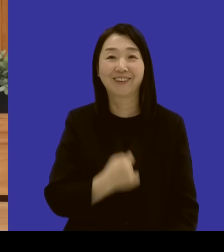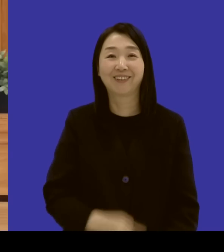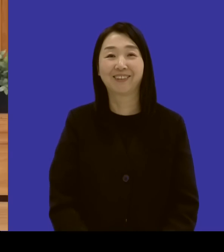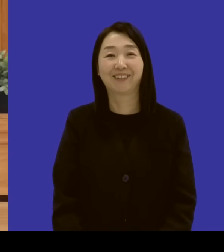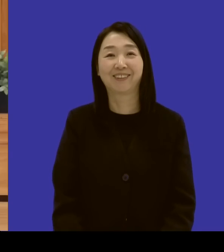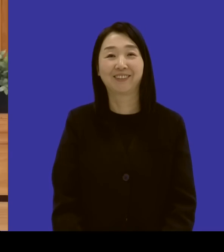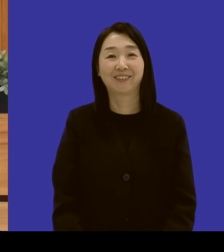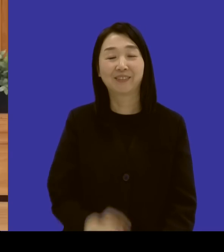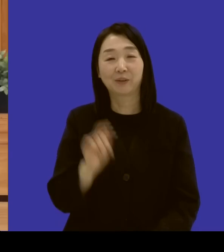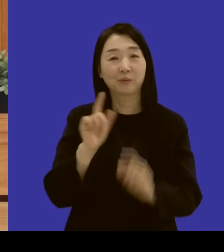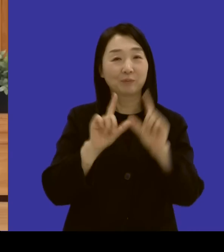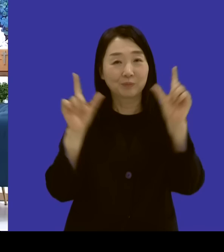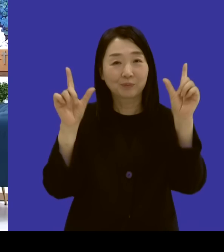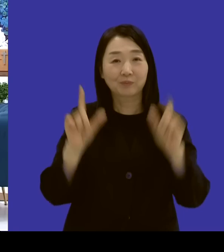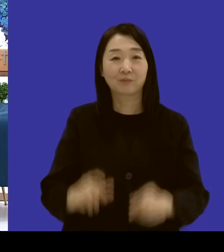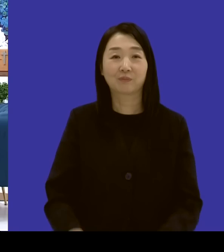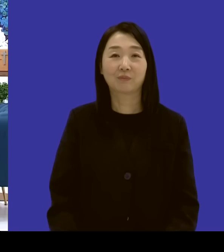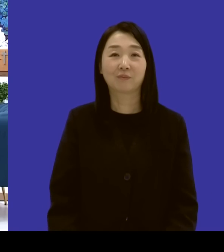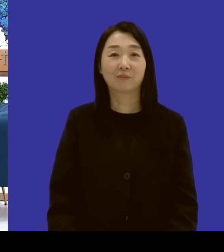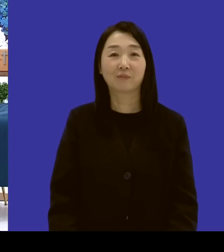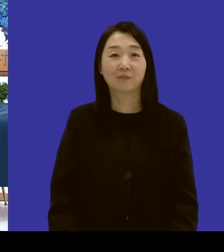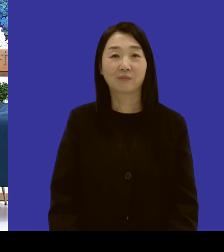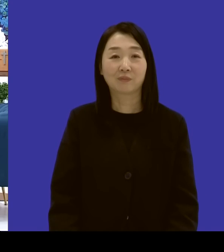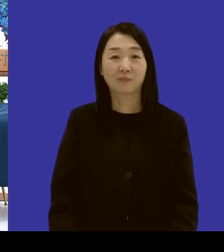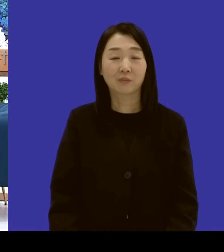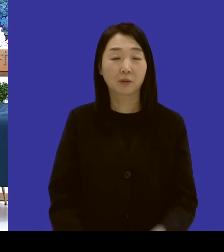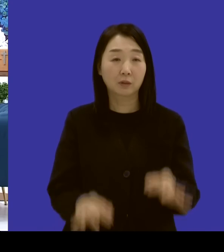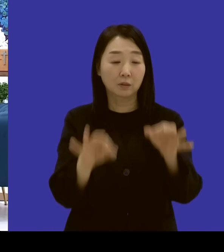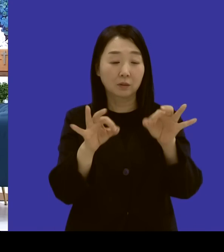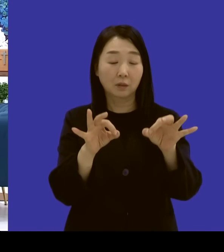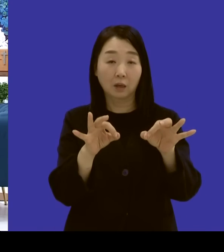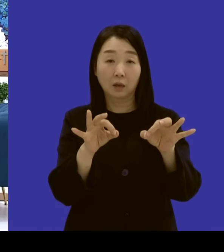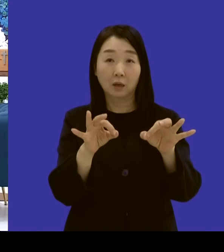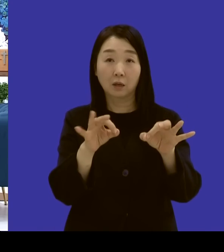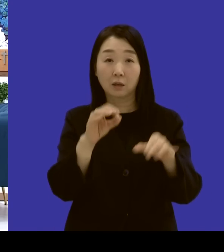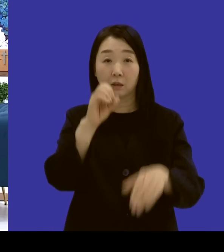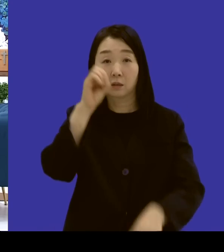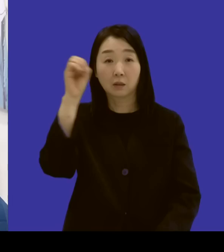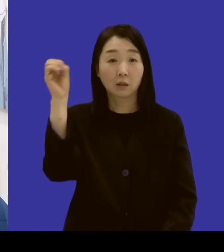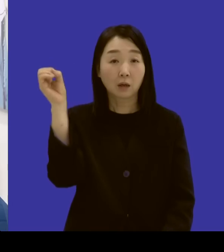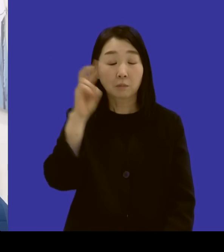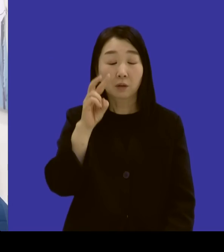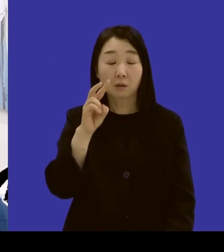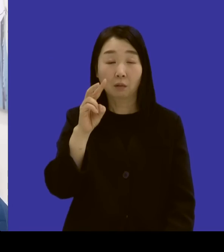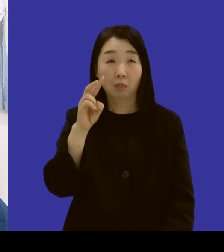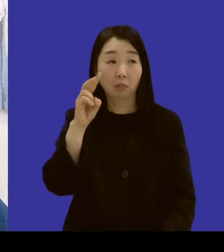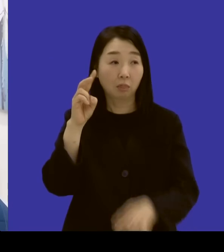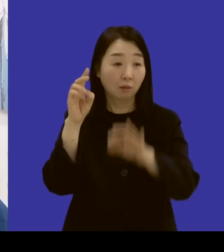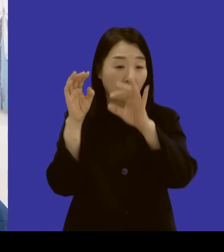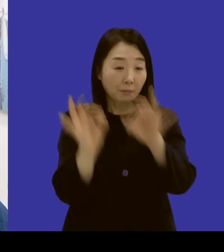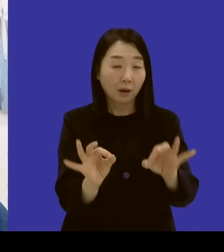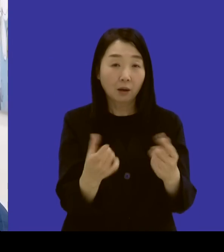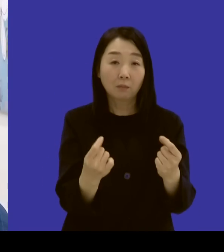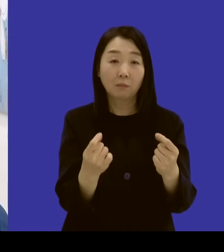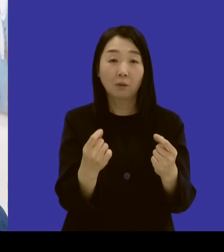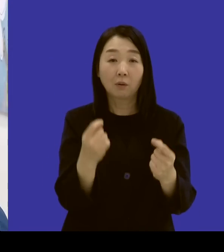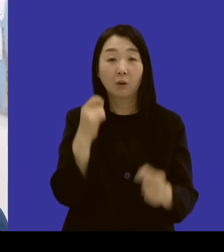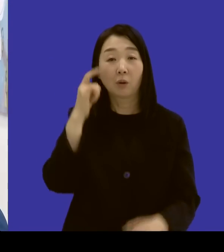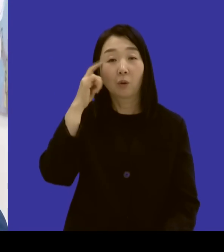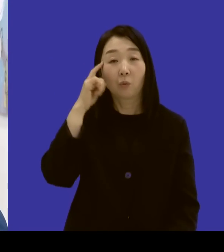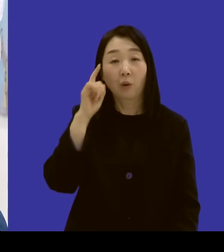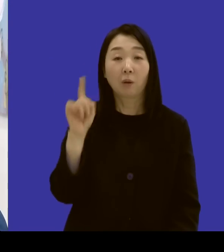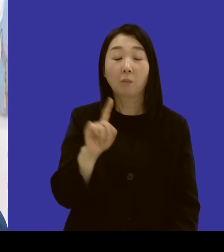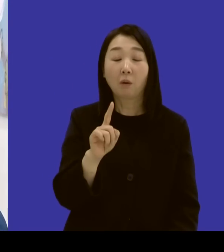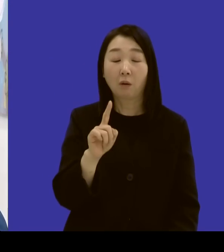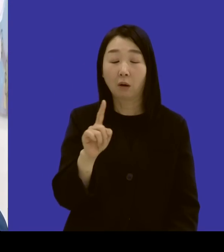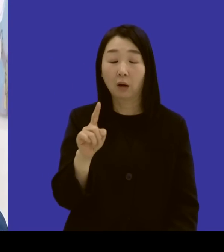예. 어느 날 어느 날. 은행이 갑자기 이제 무너지면서 그 미국 전체가 무슨 무슨 모르게지